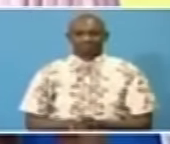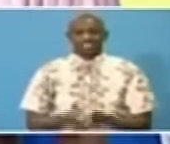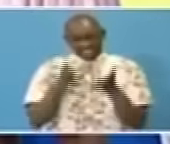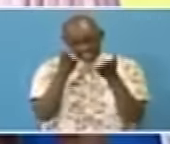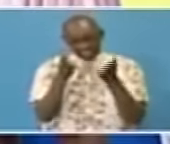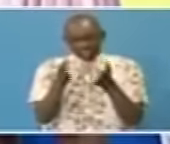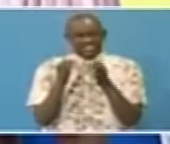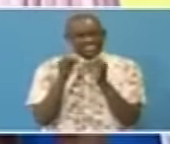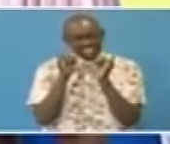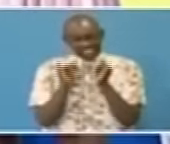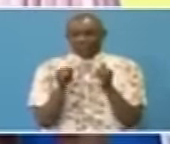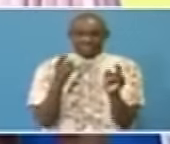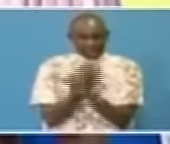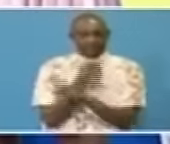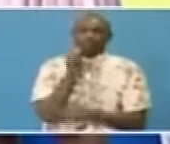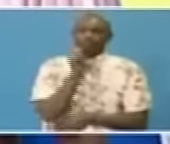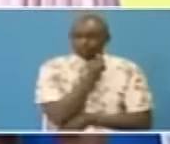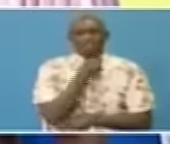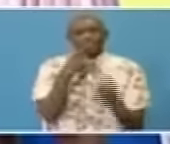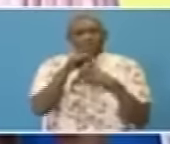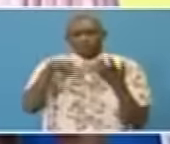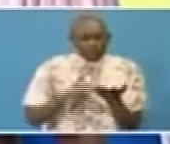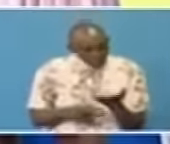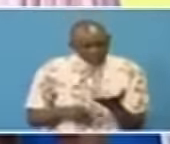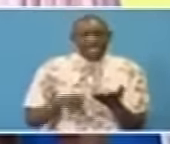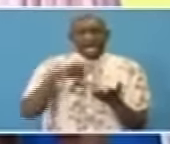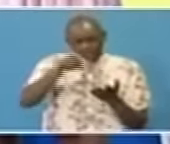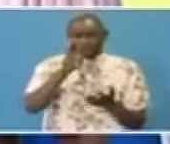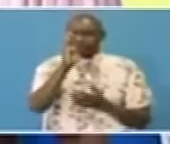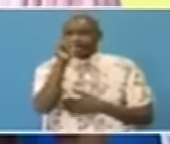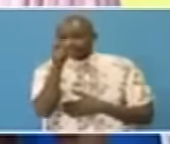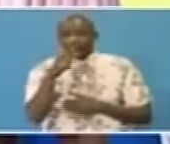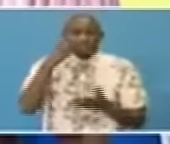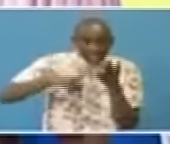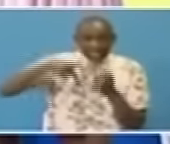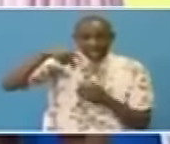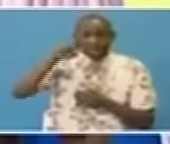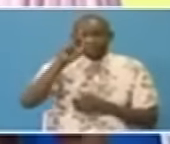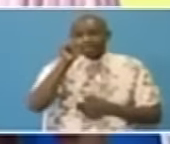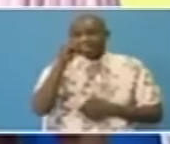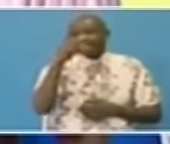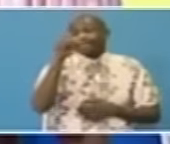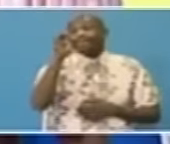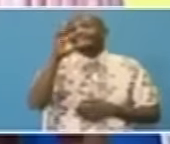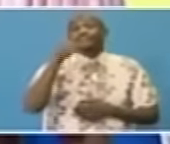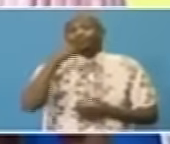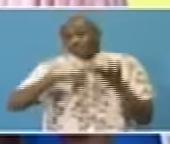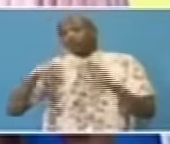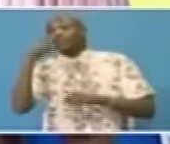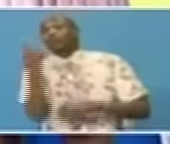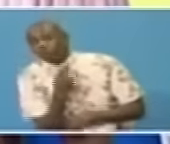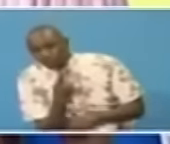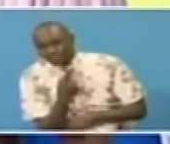Mtazamaji, hiyo nimekuwa taarifa ya Abulla Ahmed akizungumzia mchezo wa kubashiri matokeo, na akisema ni nani anapaswa kuhusika na ni nani